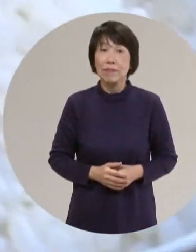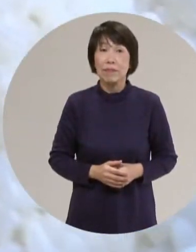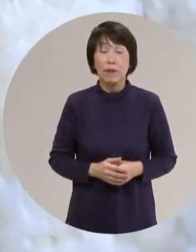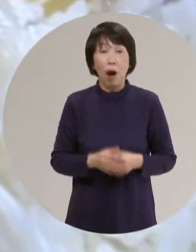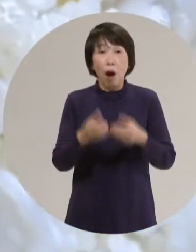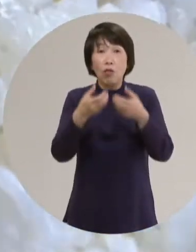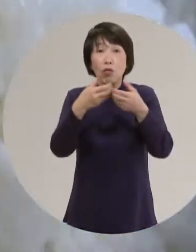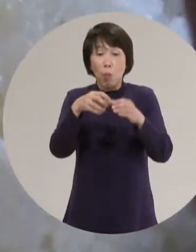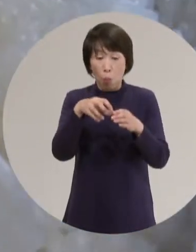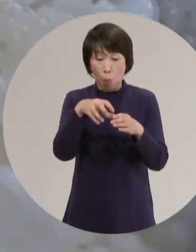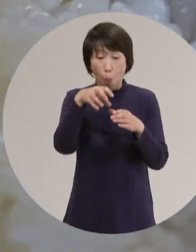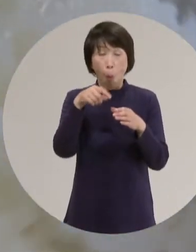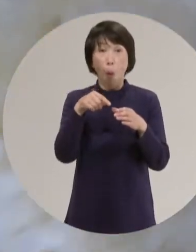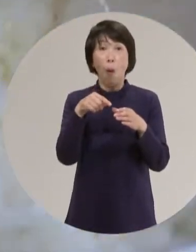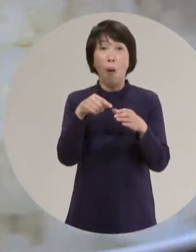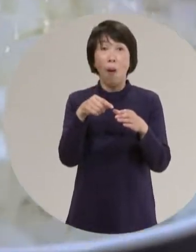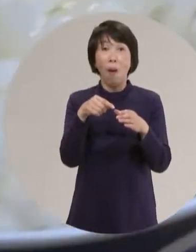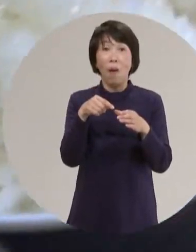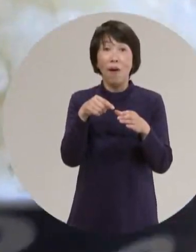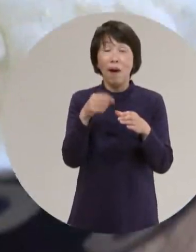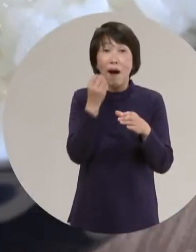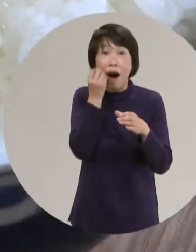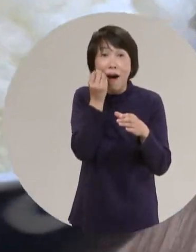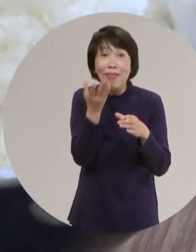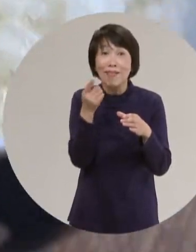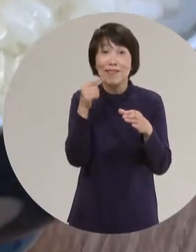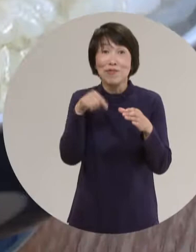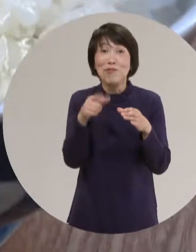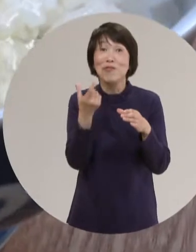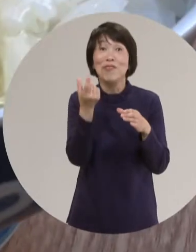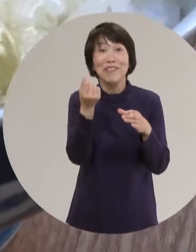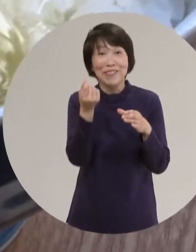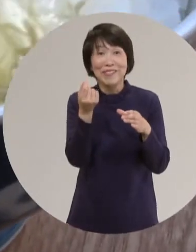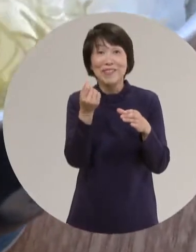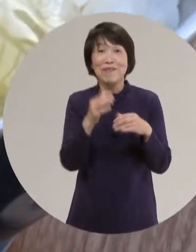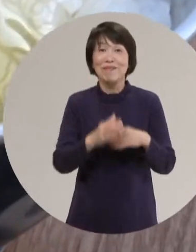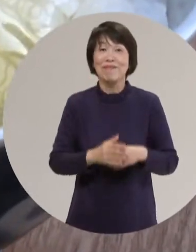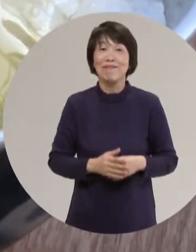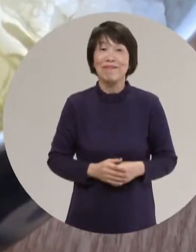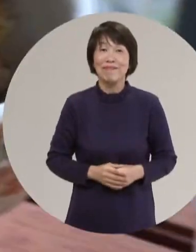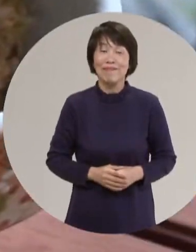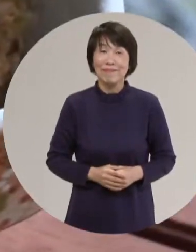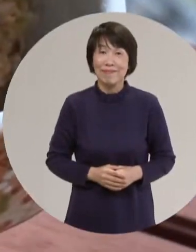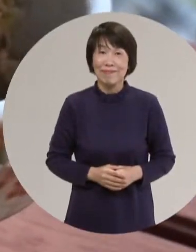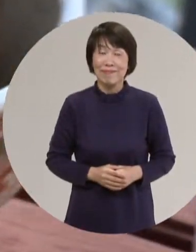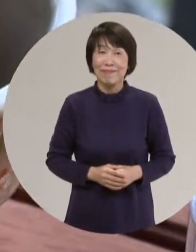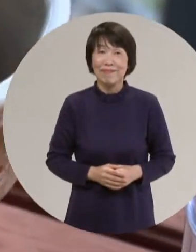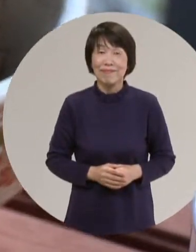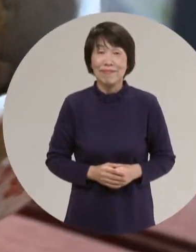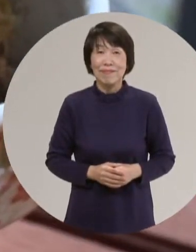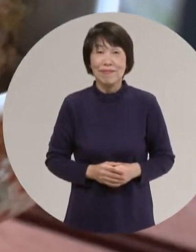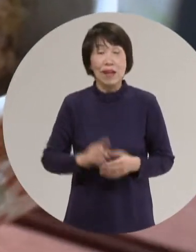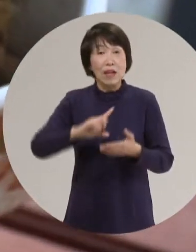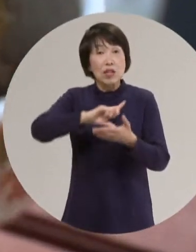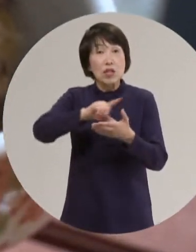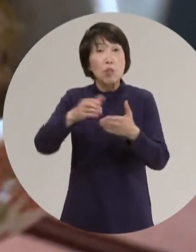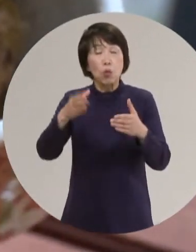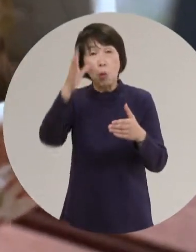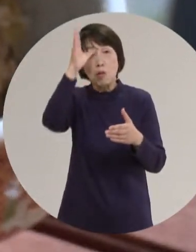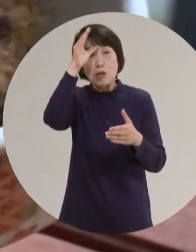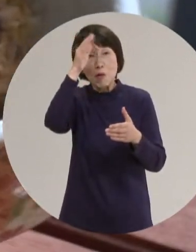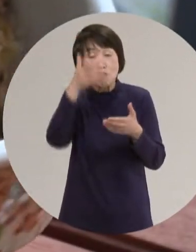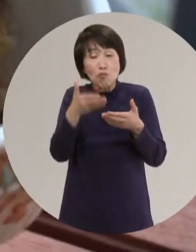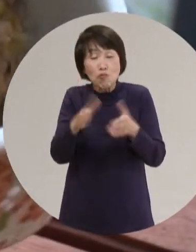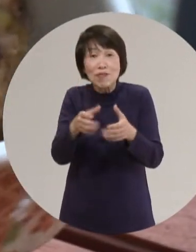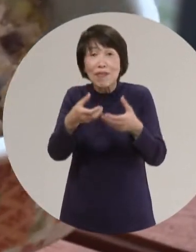。めっちゃモリモリに盛り上がってて新鮮そのものちゃいます。 地元で採れた